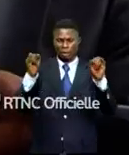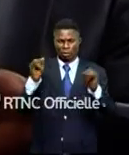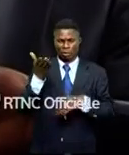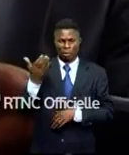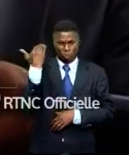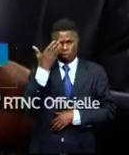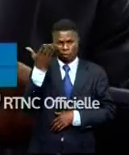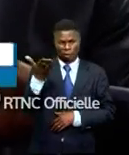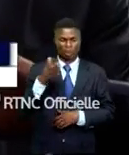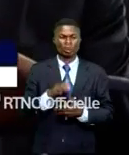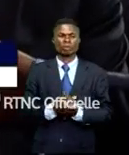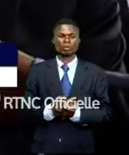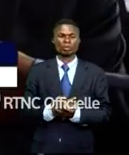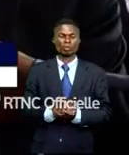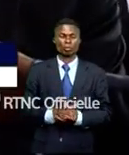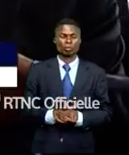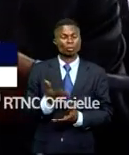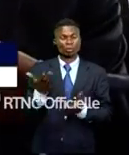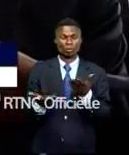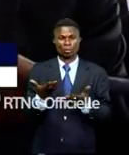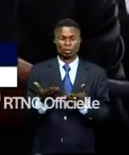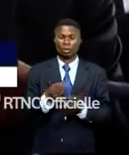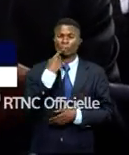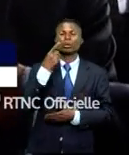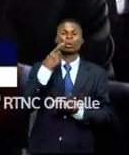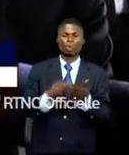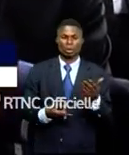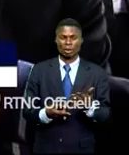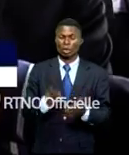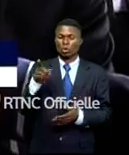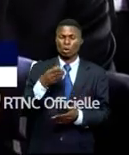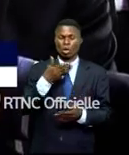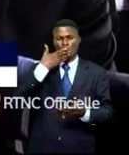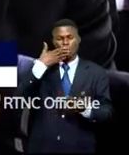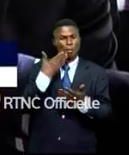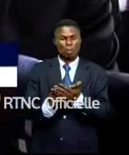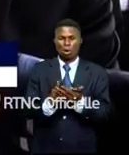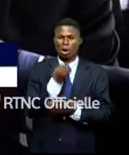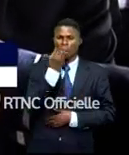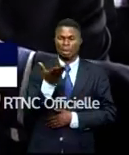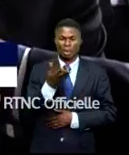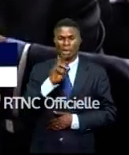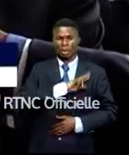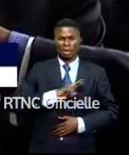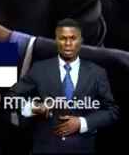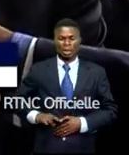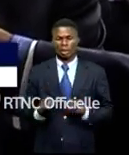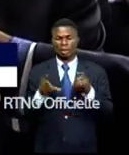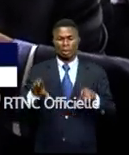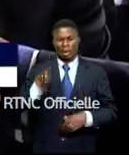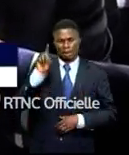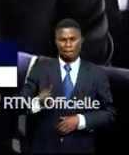Lokondo, c'est quelque part, que dis-je, c'est un modèle dans la mesure où la République a besoin